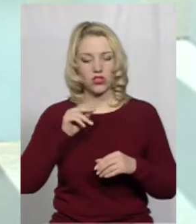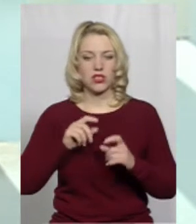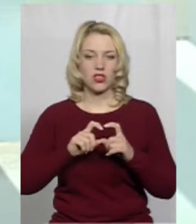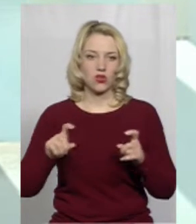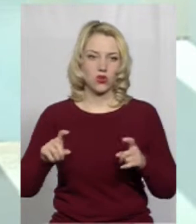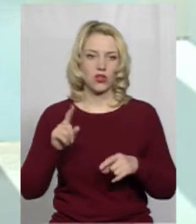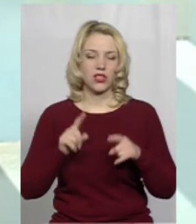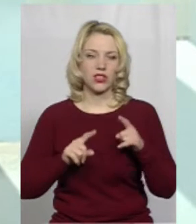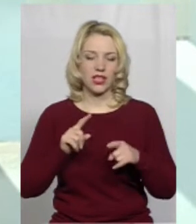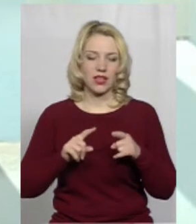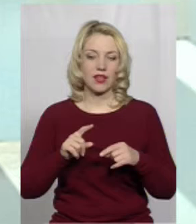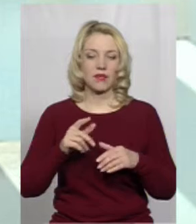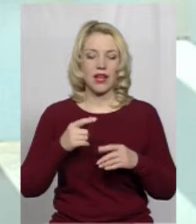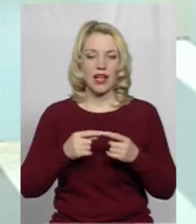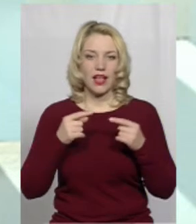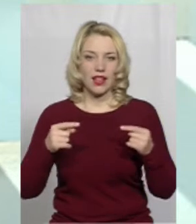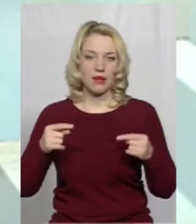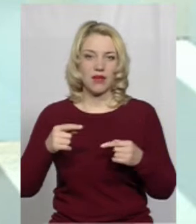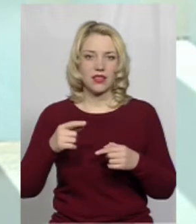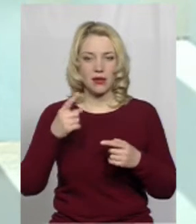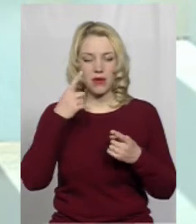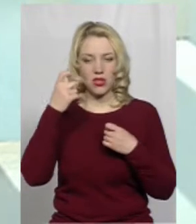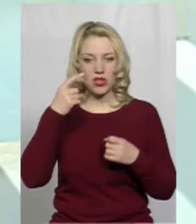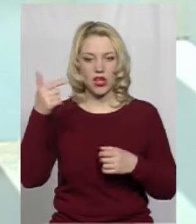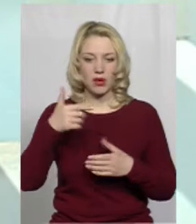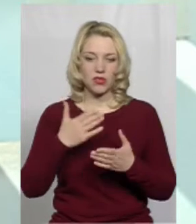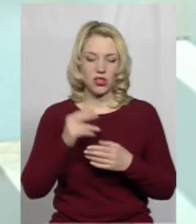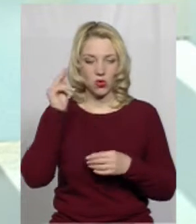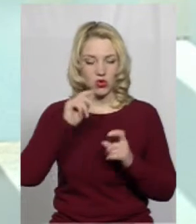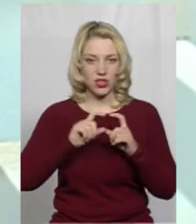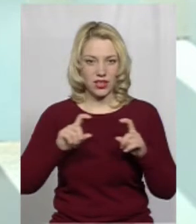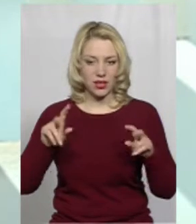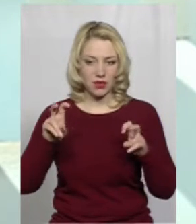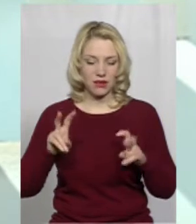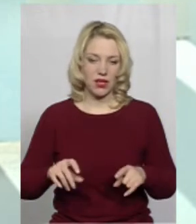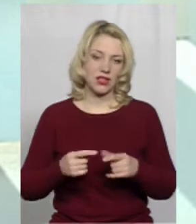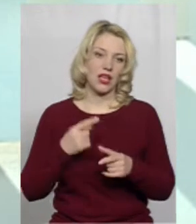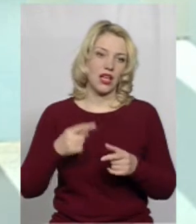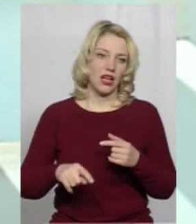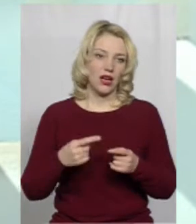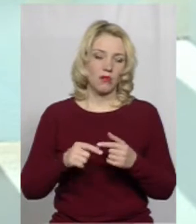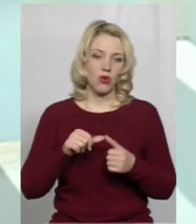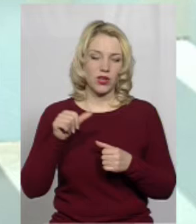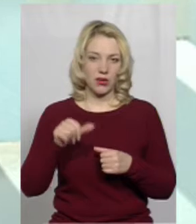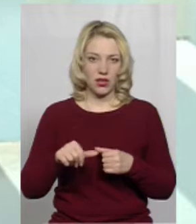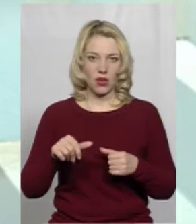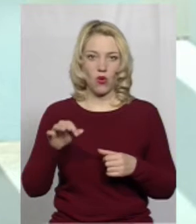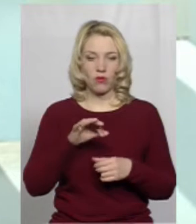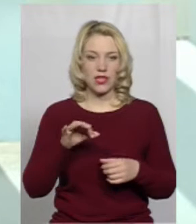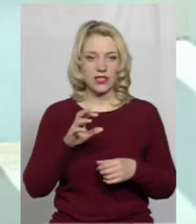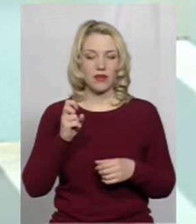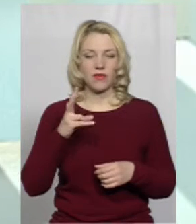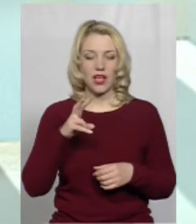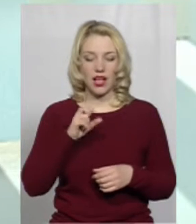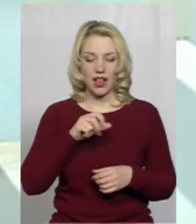деякі елементи медійної грамотності є в шкільних предметах або окремим предметом в деяких областях. Але